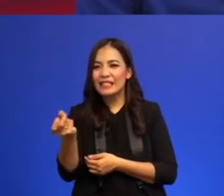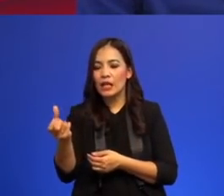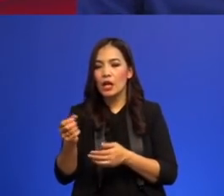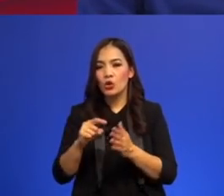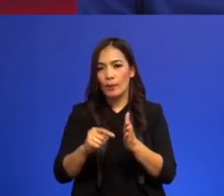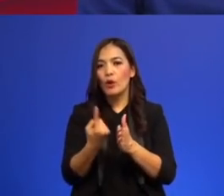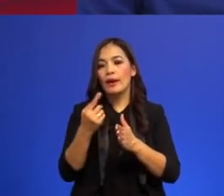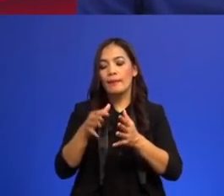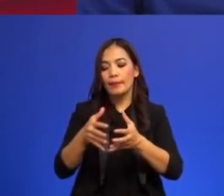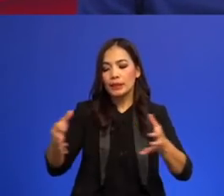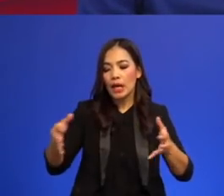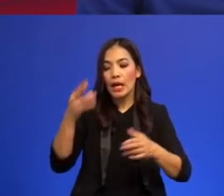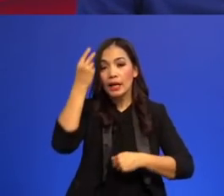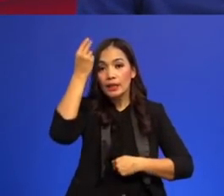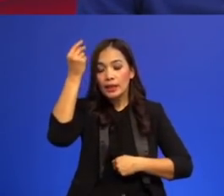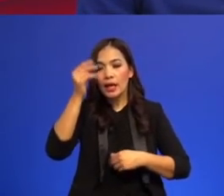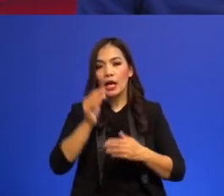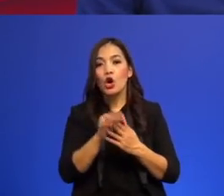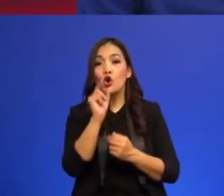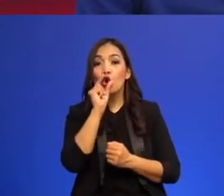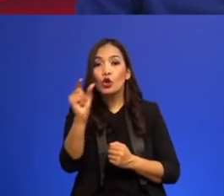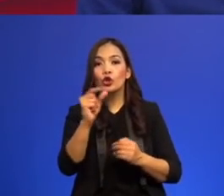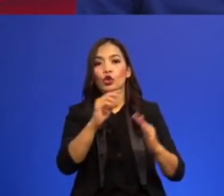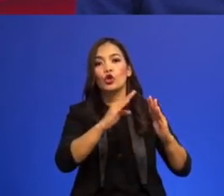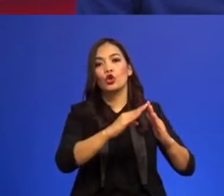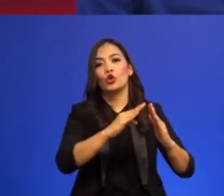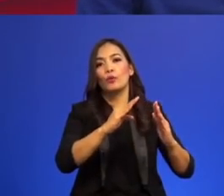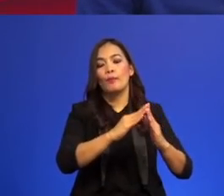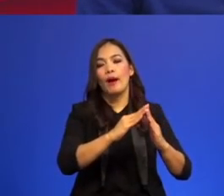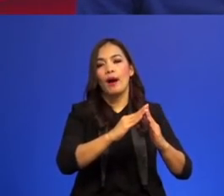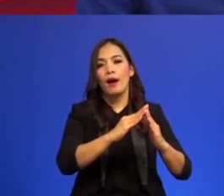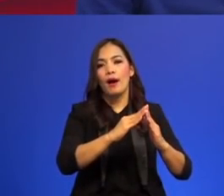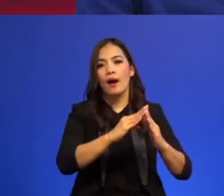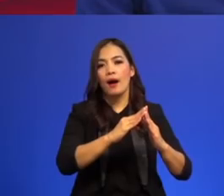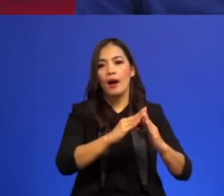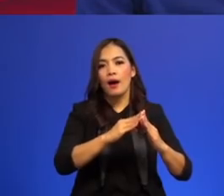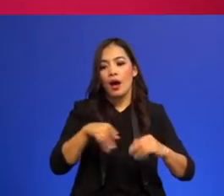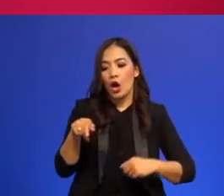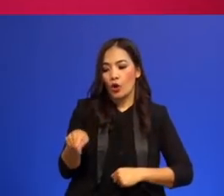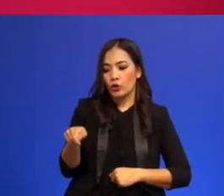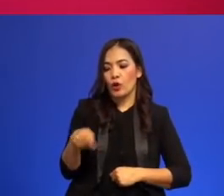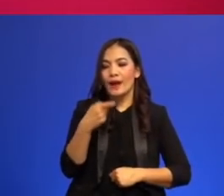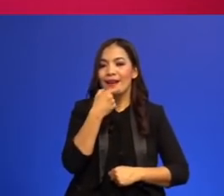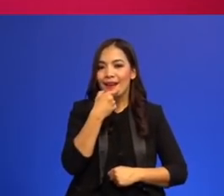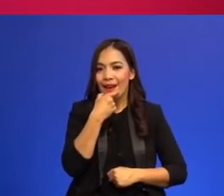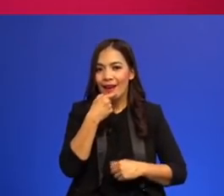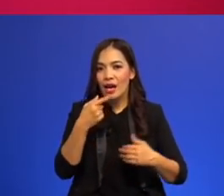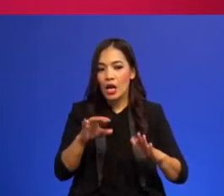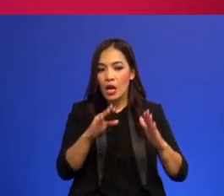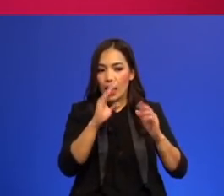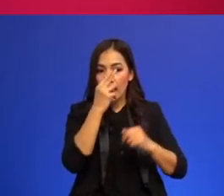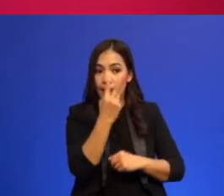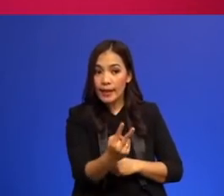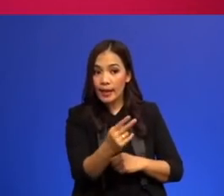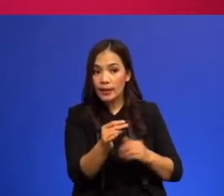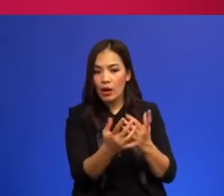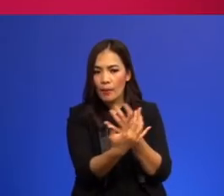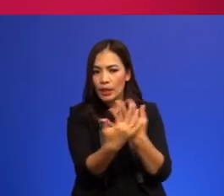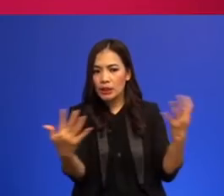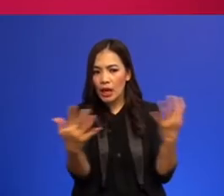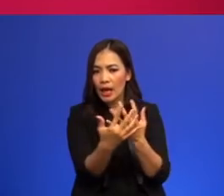besarkan. Rencana untuk panti jompo. Tetapi dilihat situasi lingkungannya enggak mungkin padat penduduk.